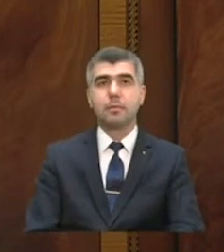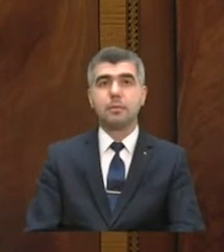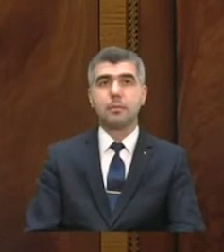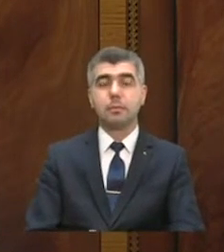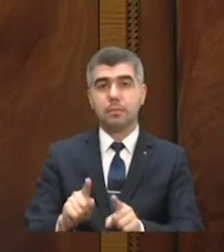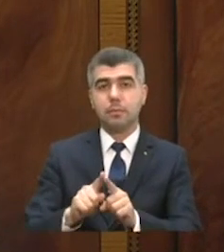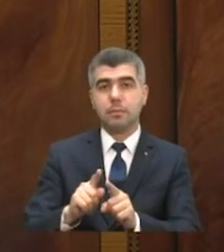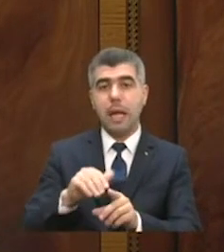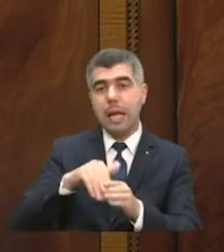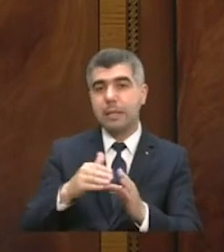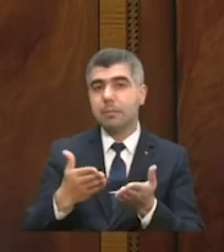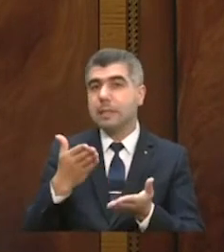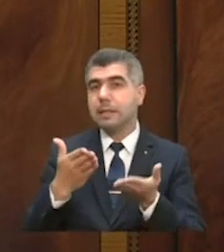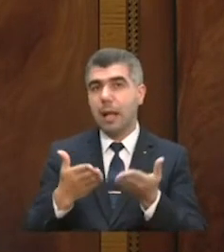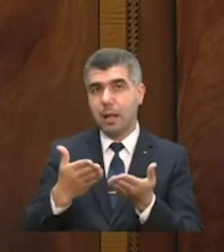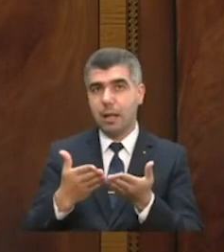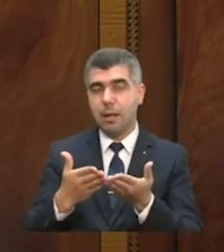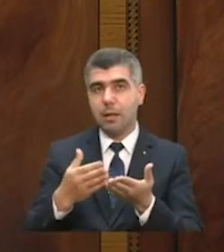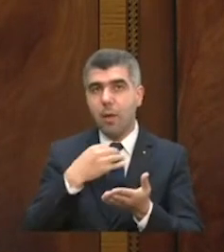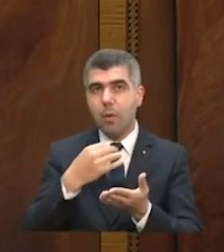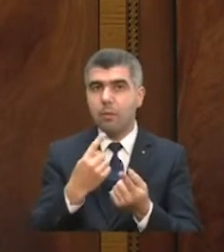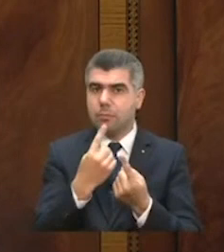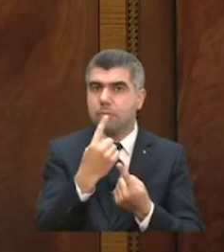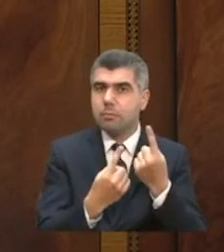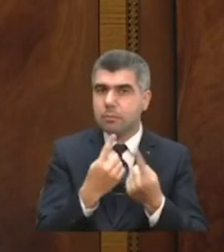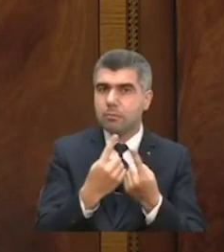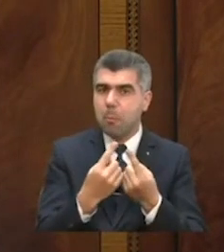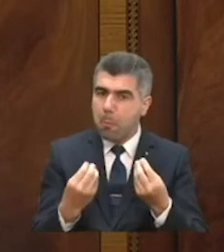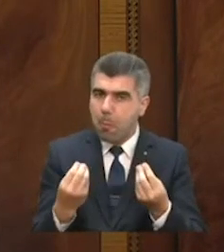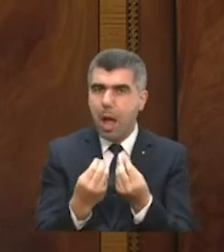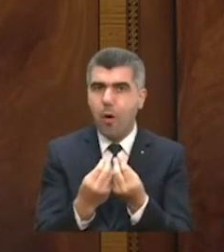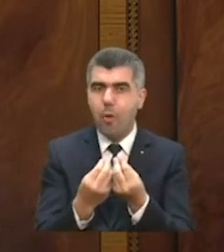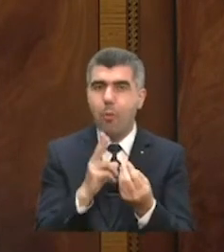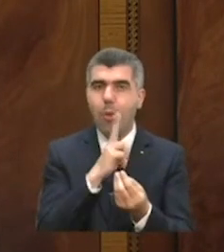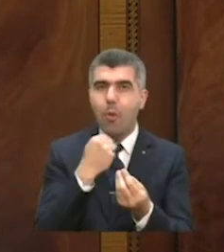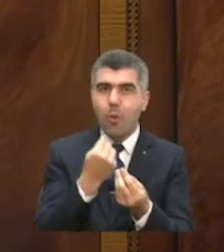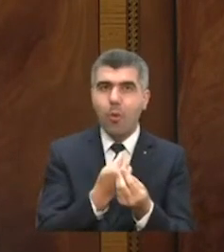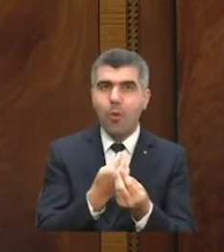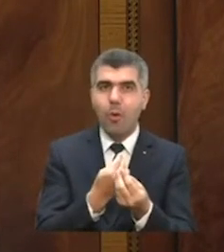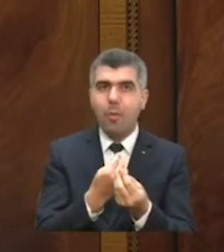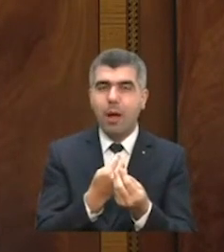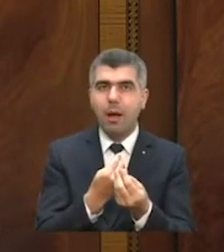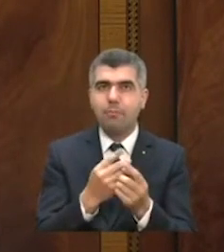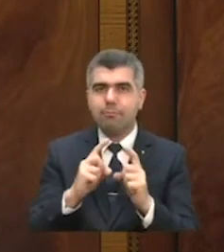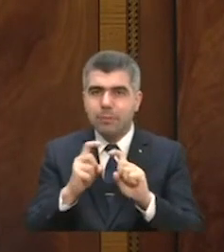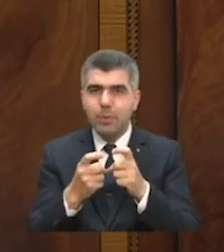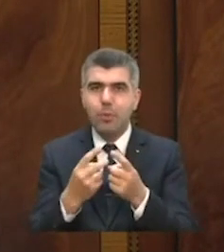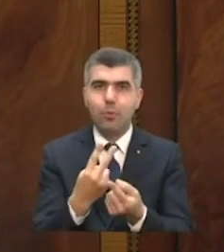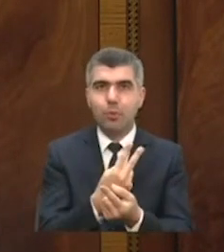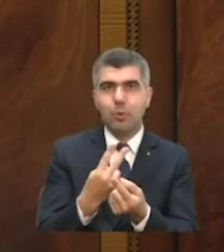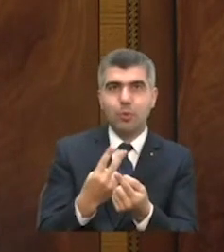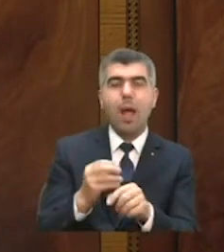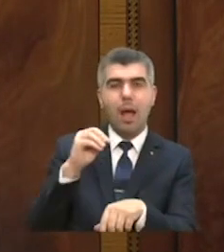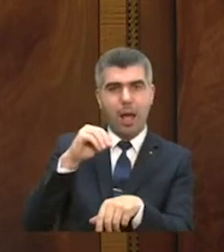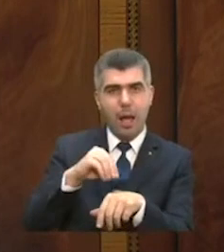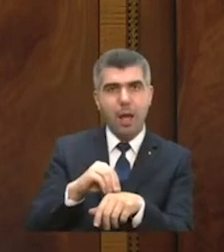ديال الكلمه، حتى انا دخلنيش قبيله قلتي واش في الاغلبيه ولا في المعارضه، واش غادي نعاودوا